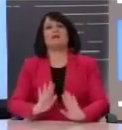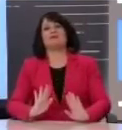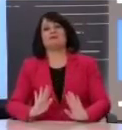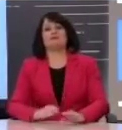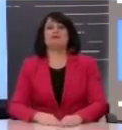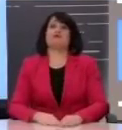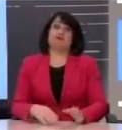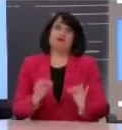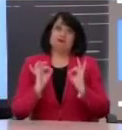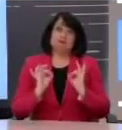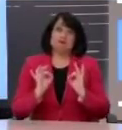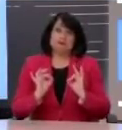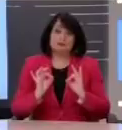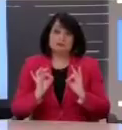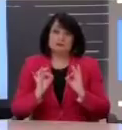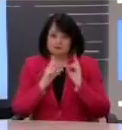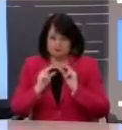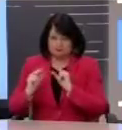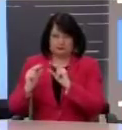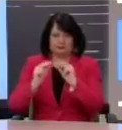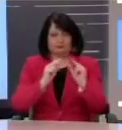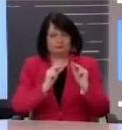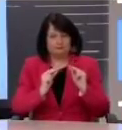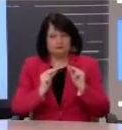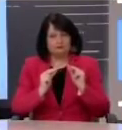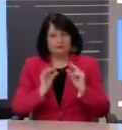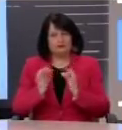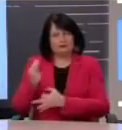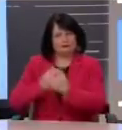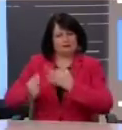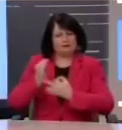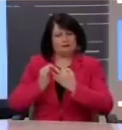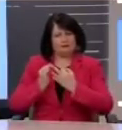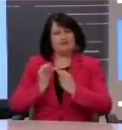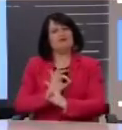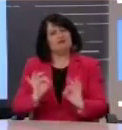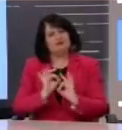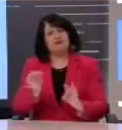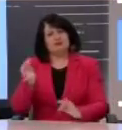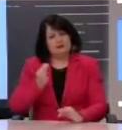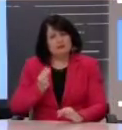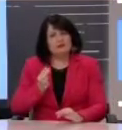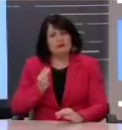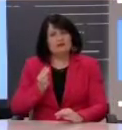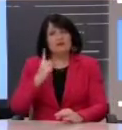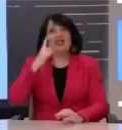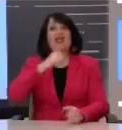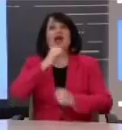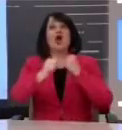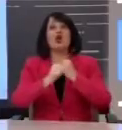Και μάλιστα η συζήτηση που διεξάγεται και οι διαβεβαιώσεις που έχουμε είναι για μια δαπάνη σε βάθος